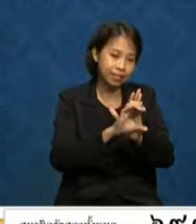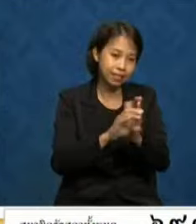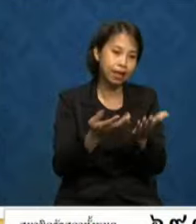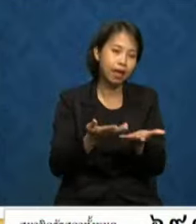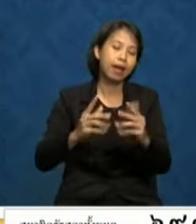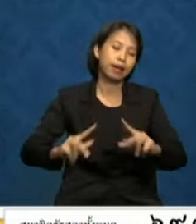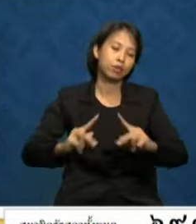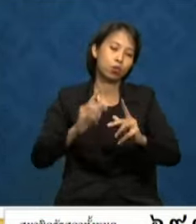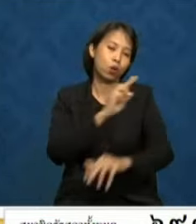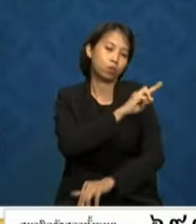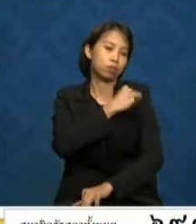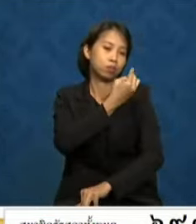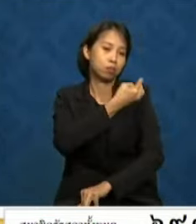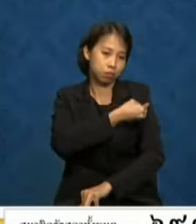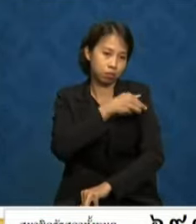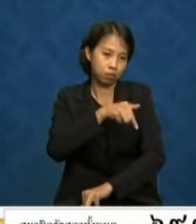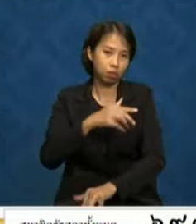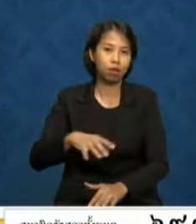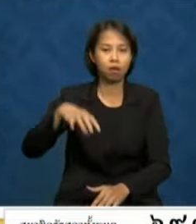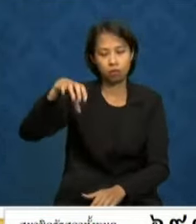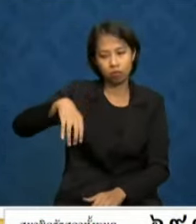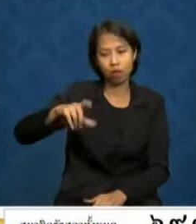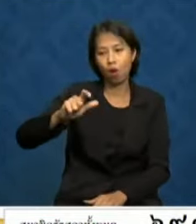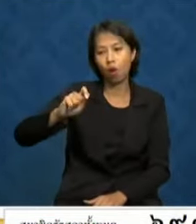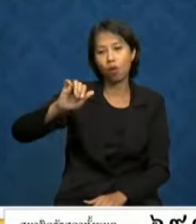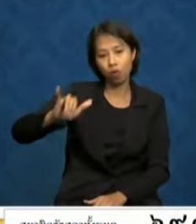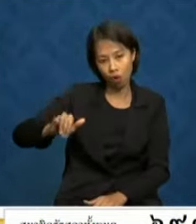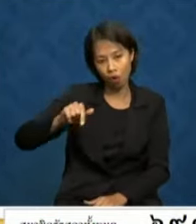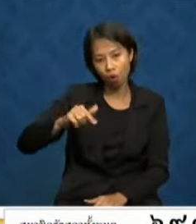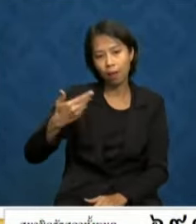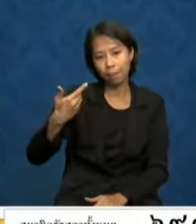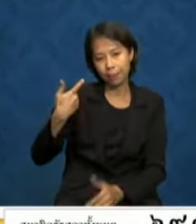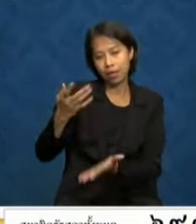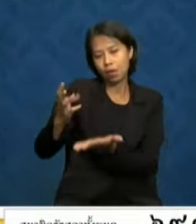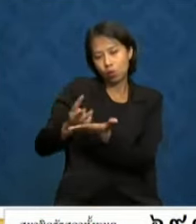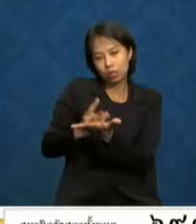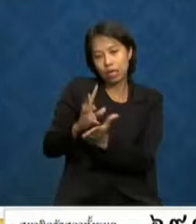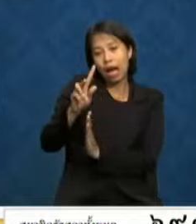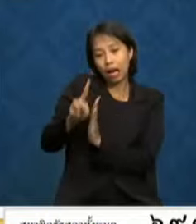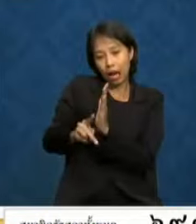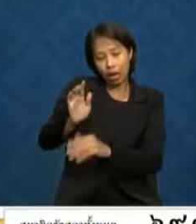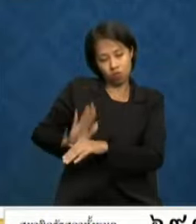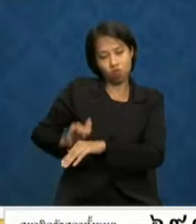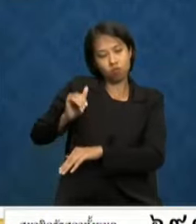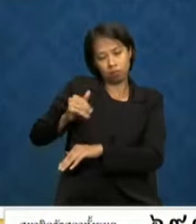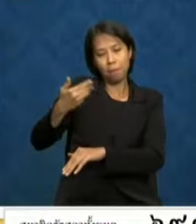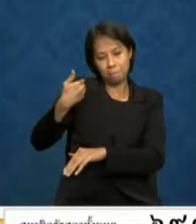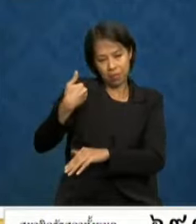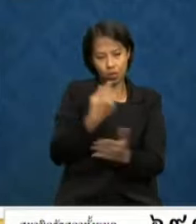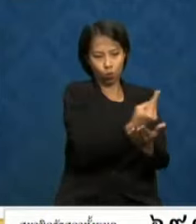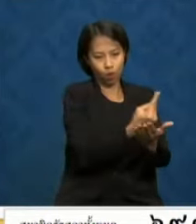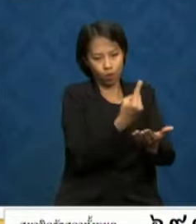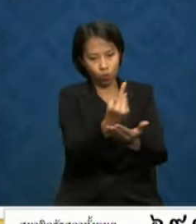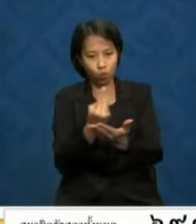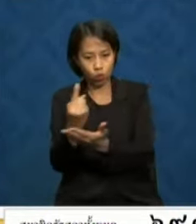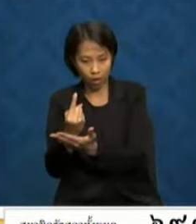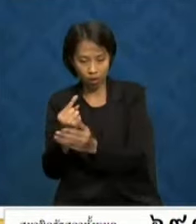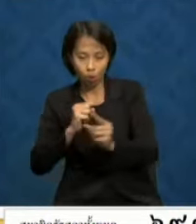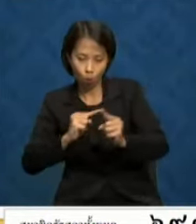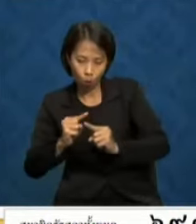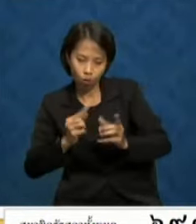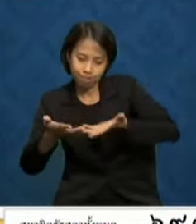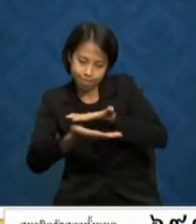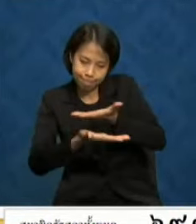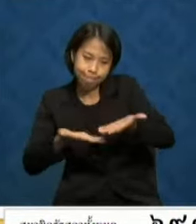ระทรวงสาธารณสุขนะครับแล้วก็อย.นะครับรวมถึงภาควิชาการนะครับแล้วก็เรามีการหารือกับผู้มีส่วน